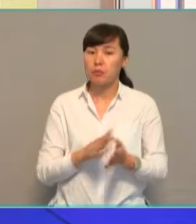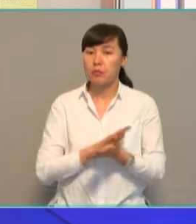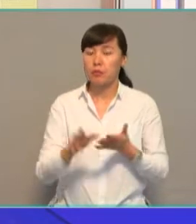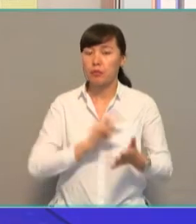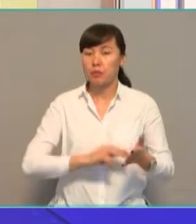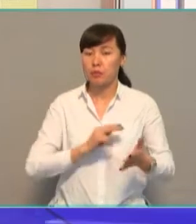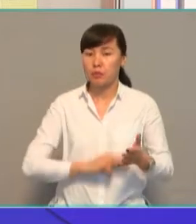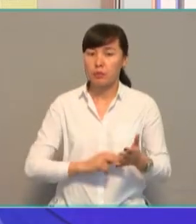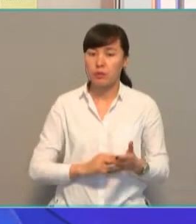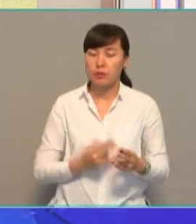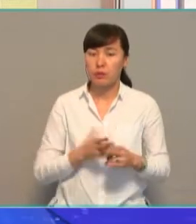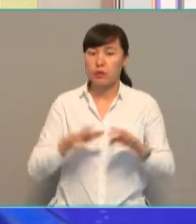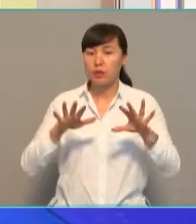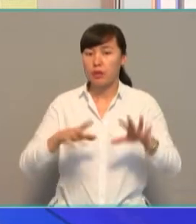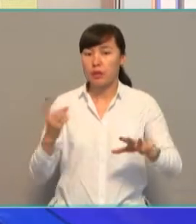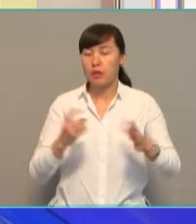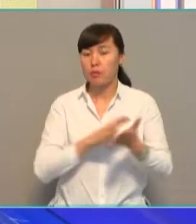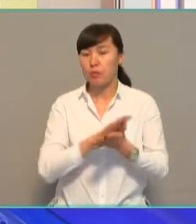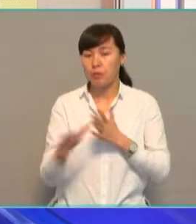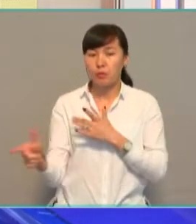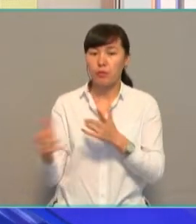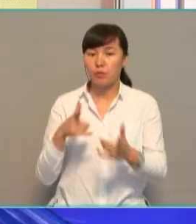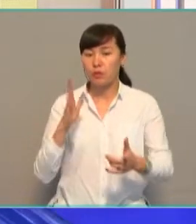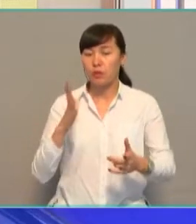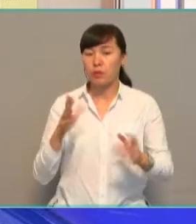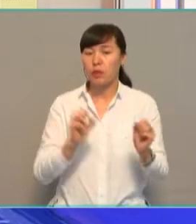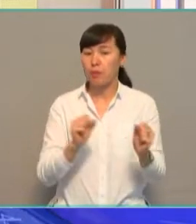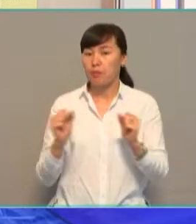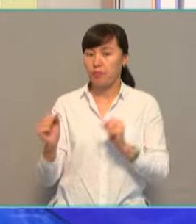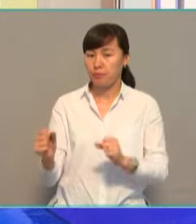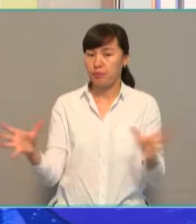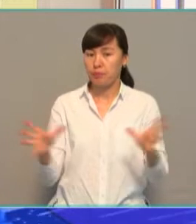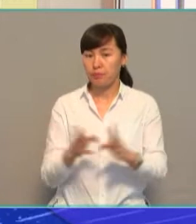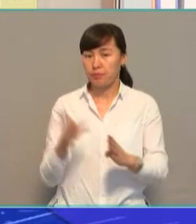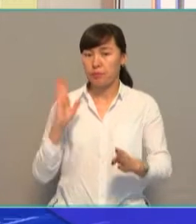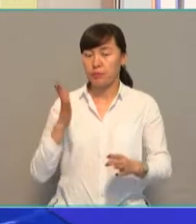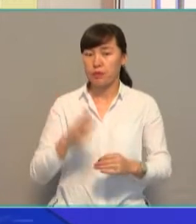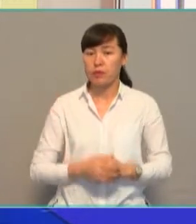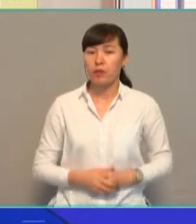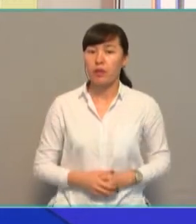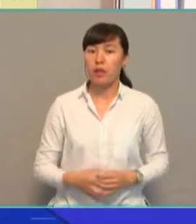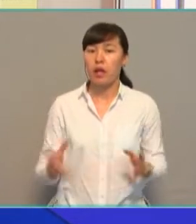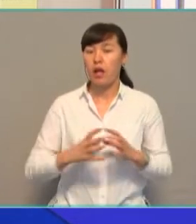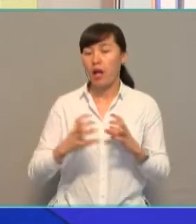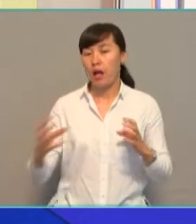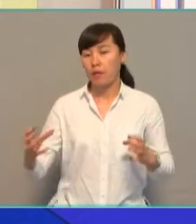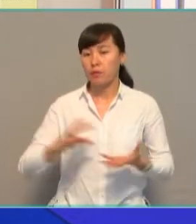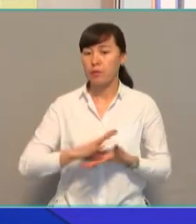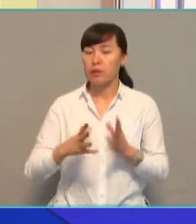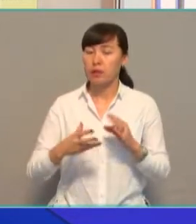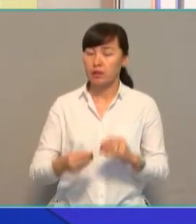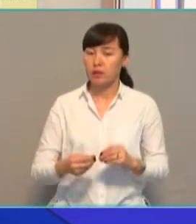дезинфекциялық режимдерін сол нысан иесі толығымен жүргізуімен және сақтауымен бірге жүргізеді. Қоғамдық көліктер бойынша